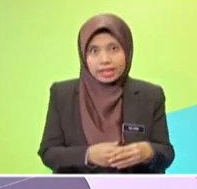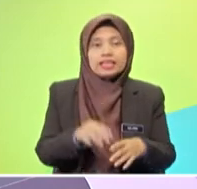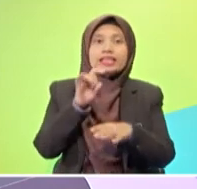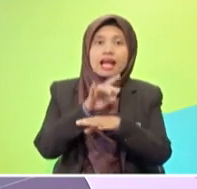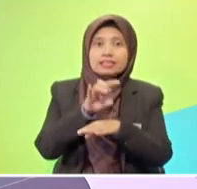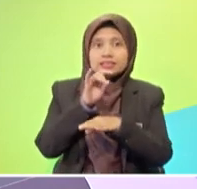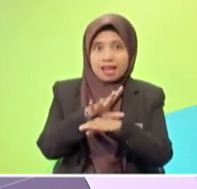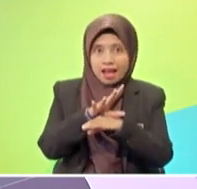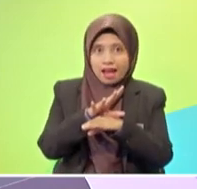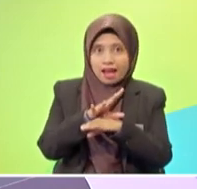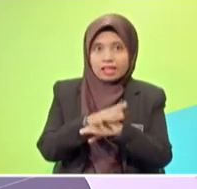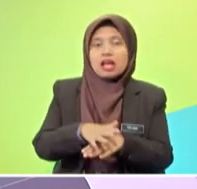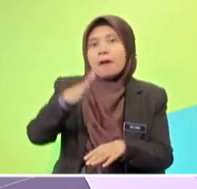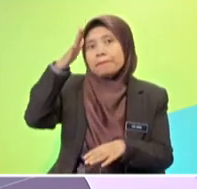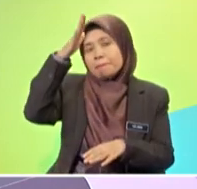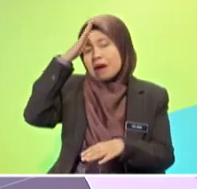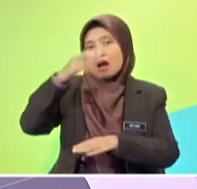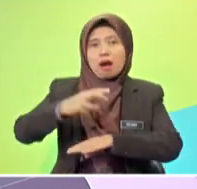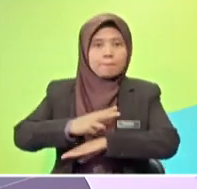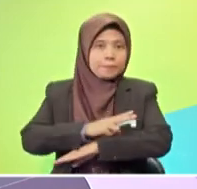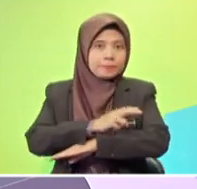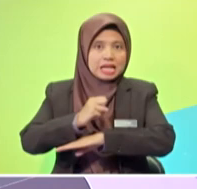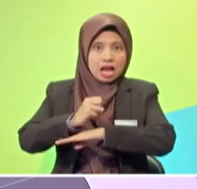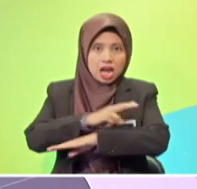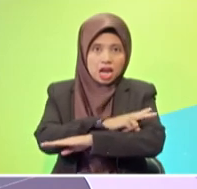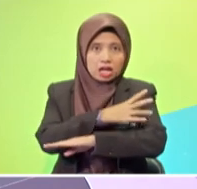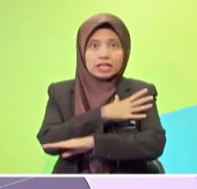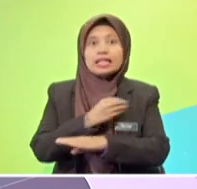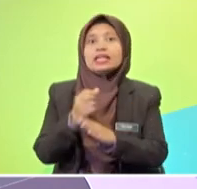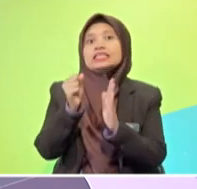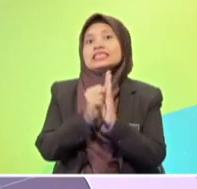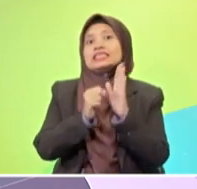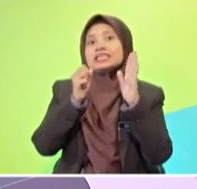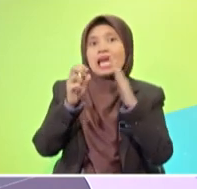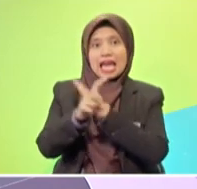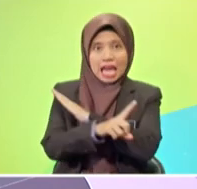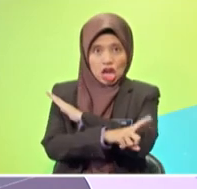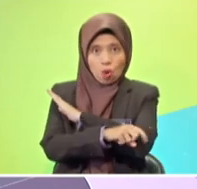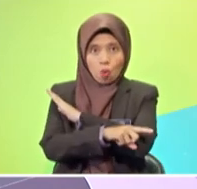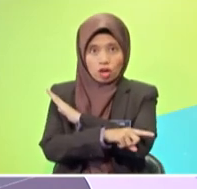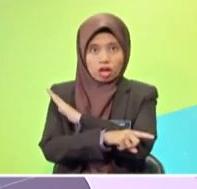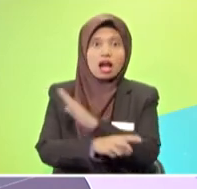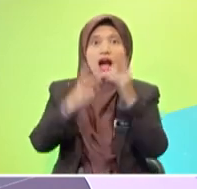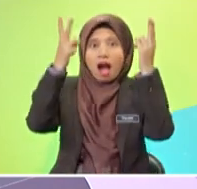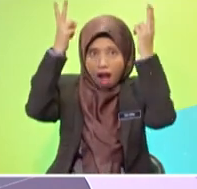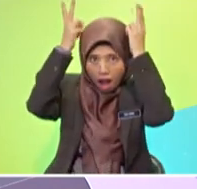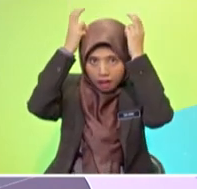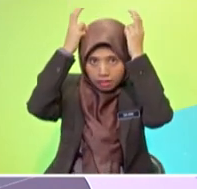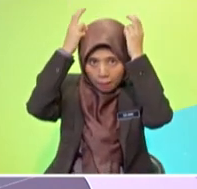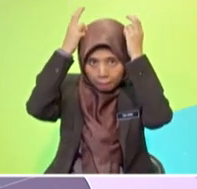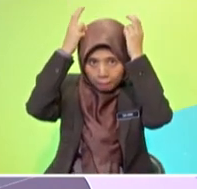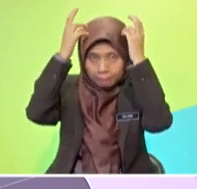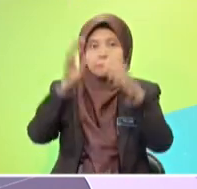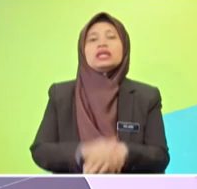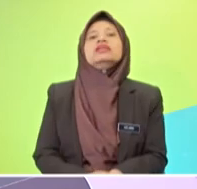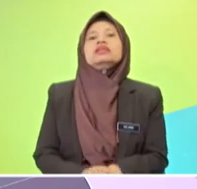Pak Belalang dan juga kerana si ekor anak sejauh mana kedua-dua kisah ini memberi teladan kepada pembaca yaitu murid-murid